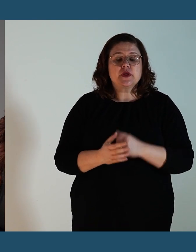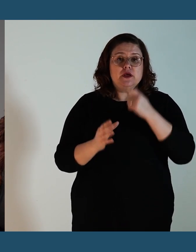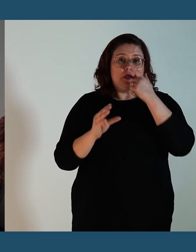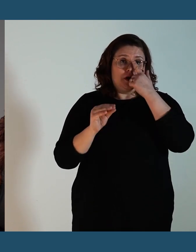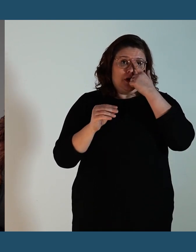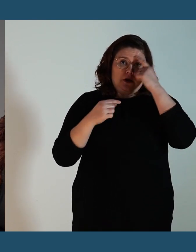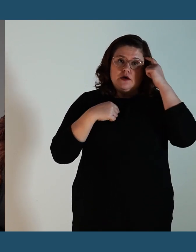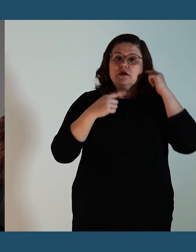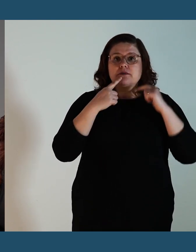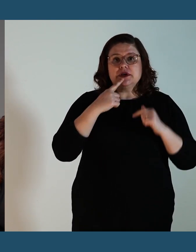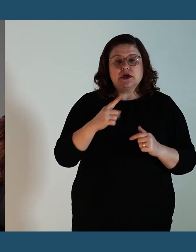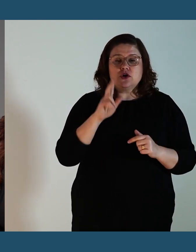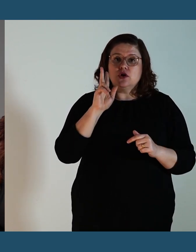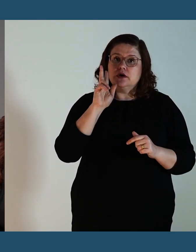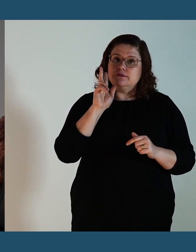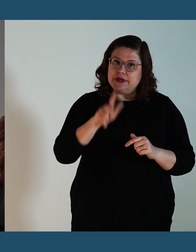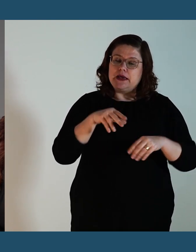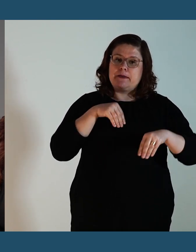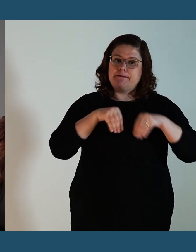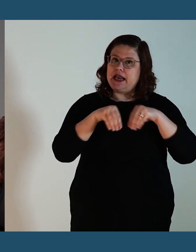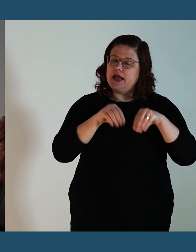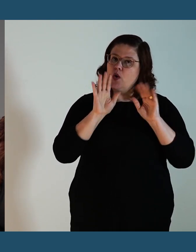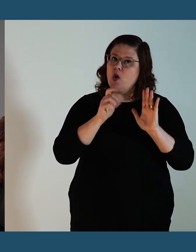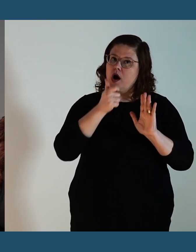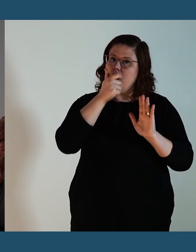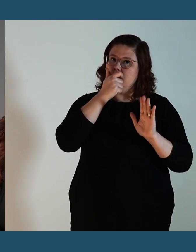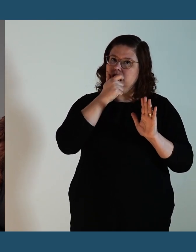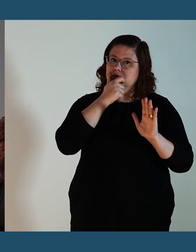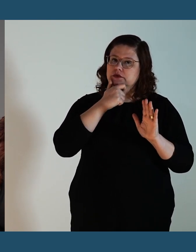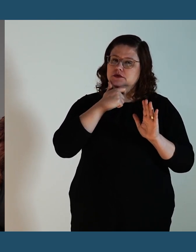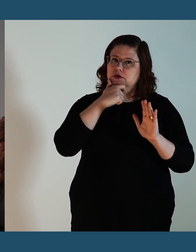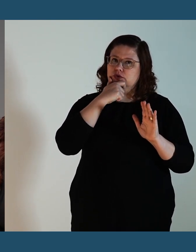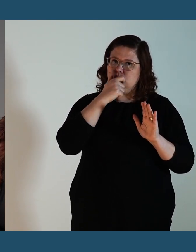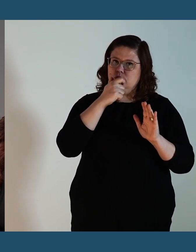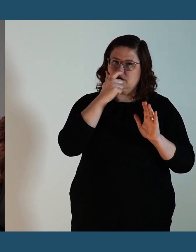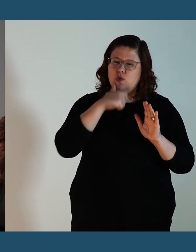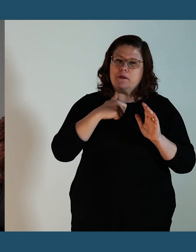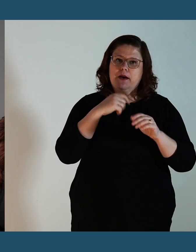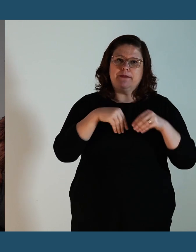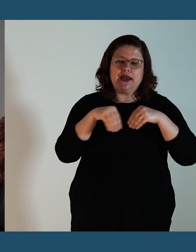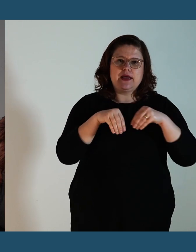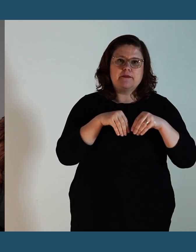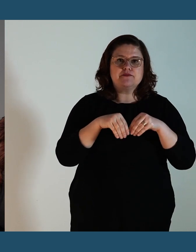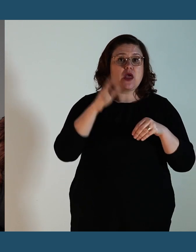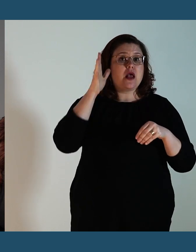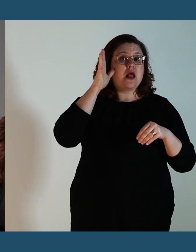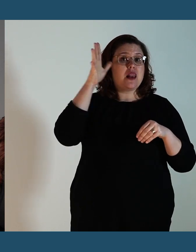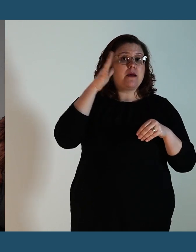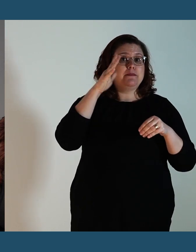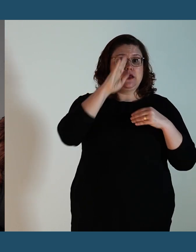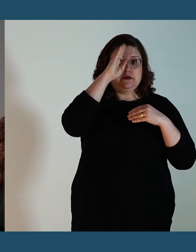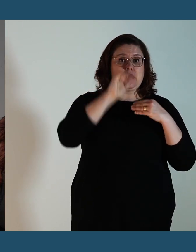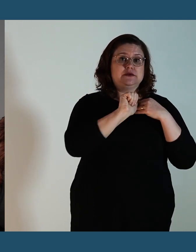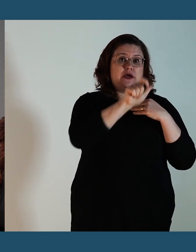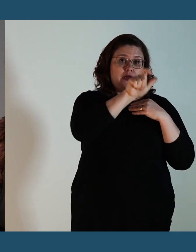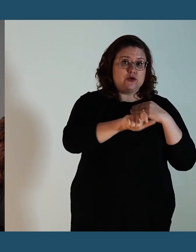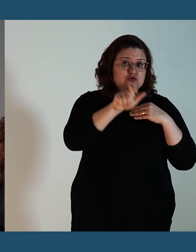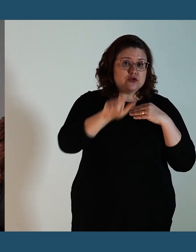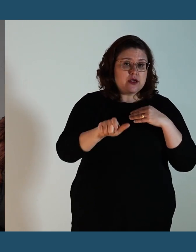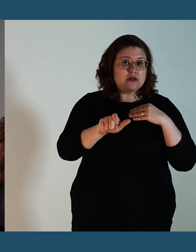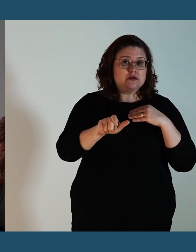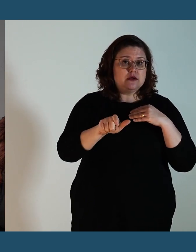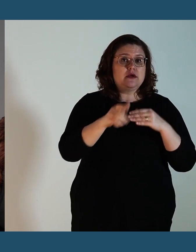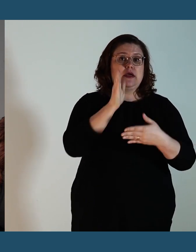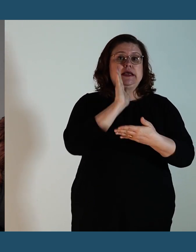mä sanoin, niin tämä oli todella rumaa tämä peli. Sen kaato periaatteessa siis lappilaiset kansanedustajat ja niin